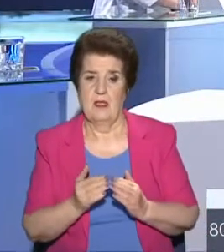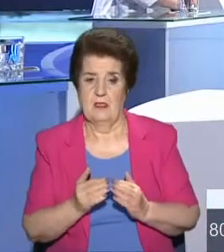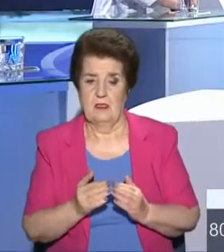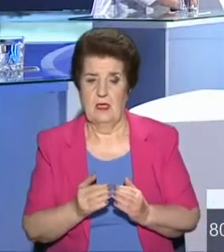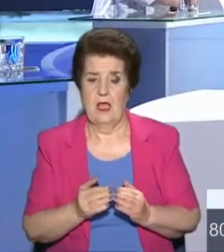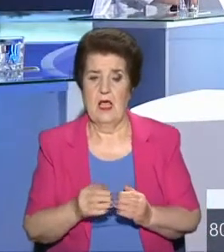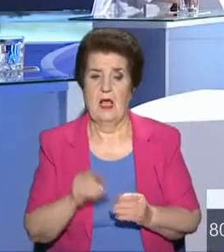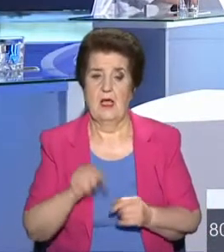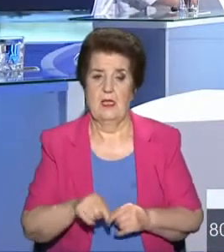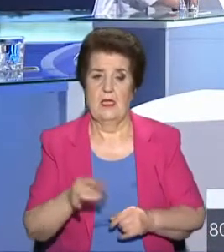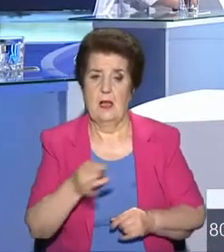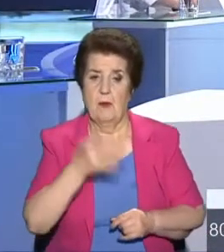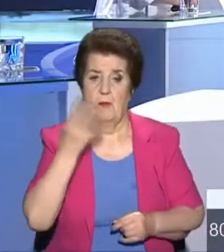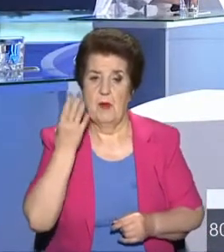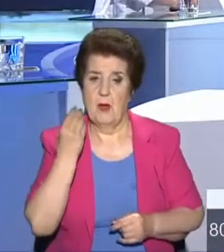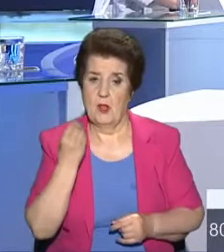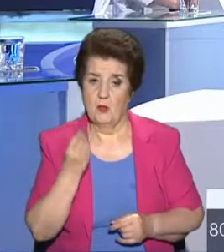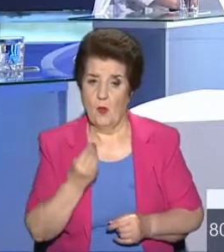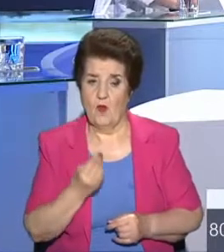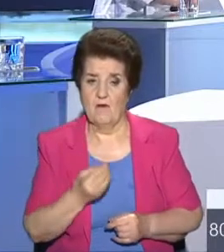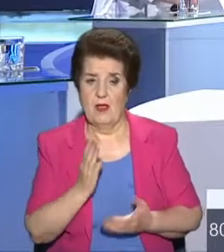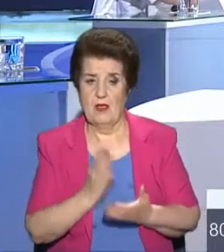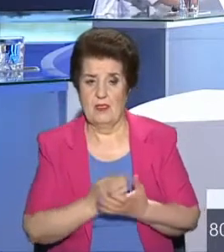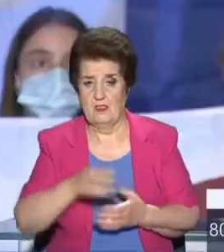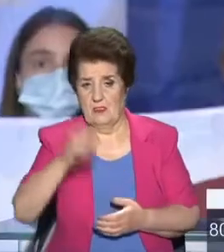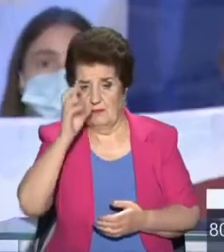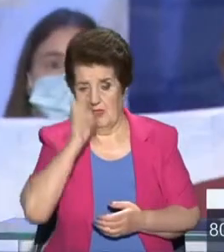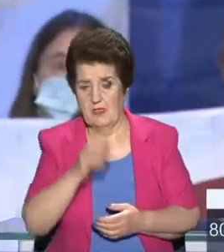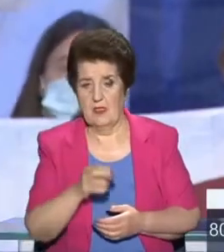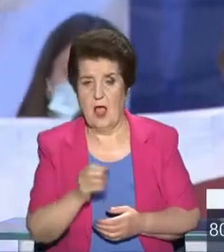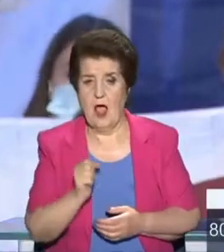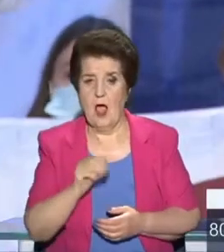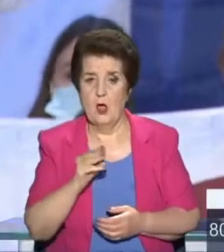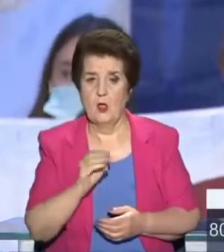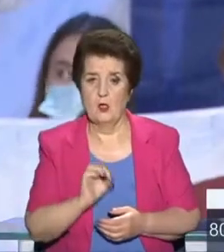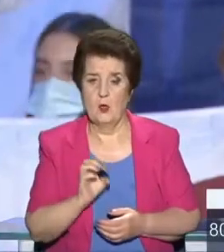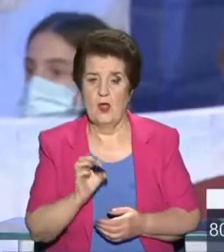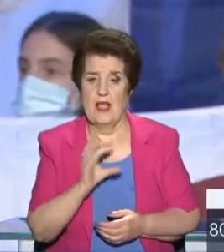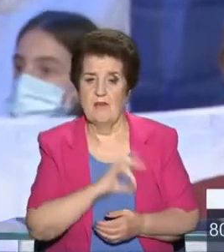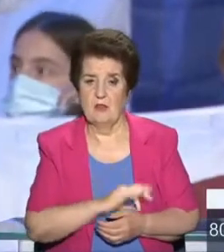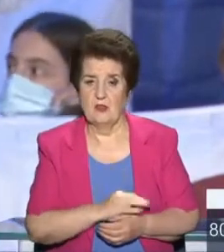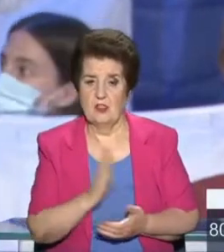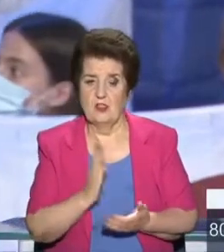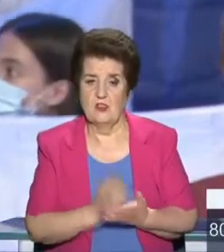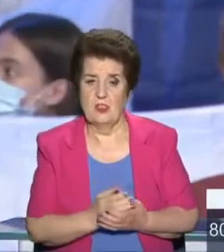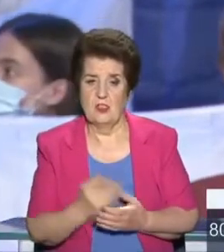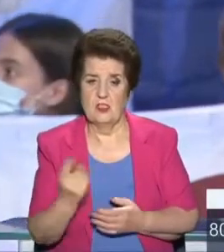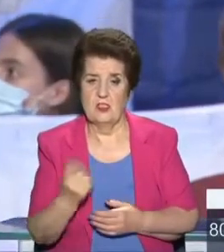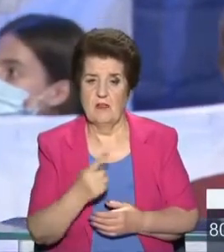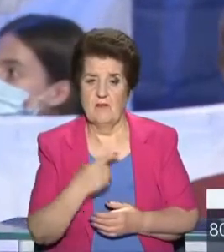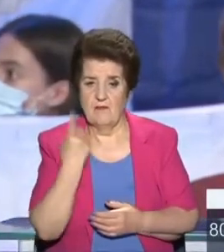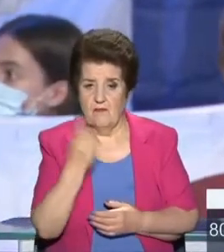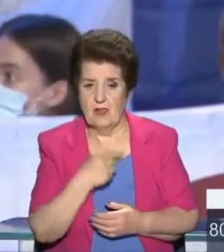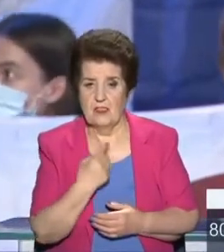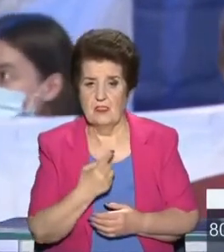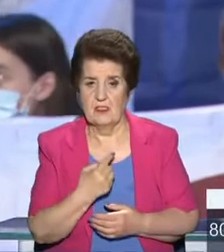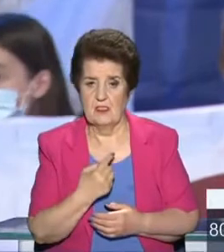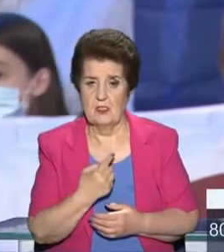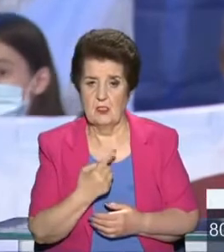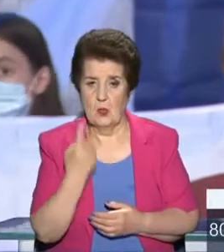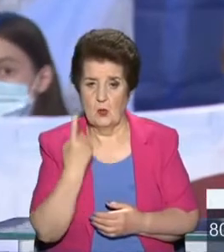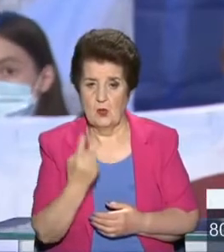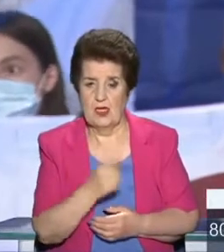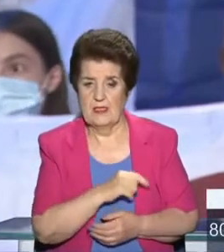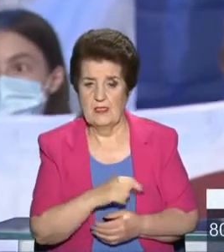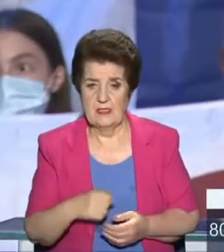Republica Moldova va pretinde că este un stat autosuficient și că poate față face de una în față Față face să